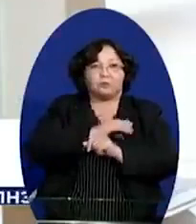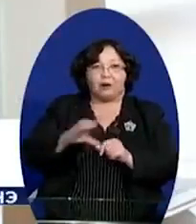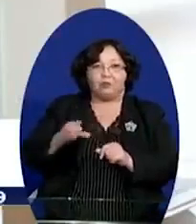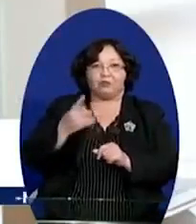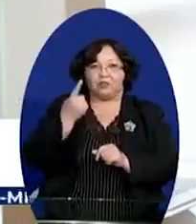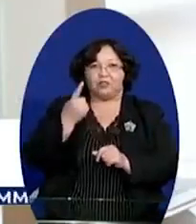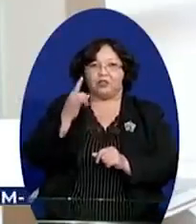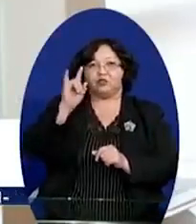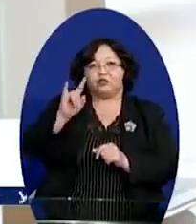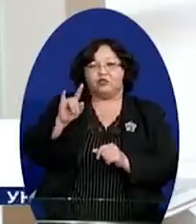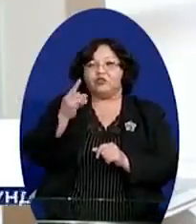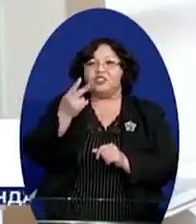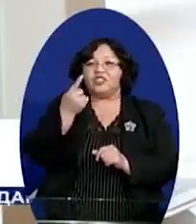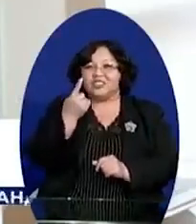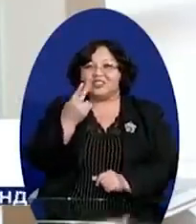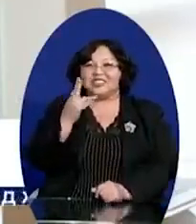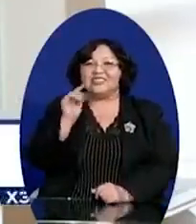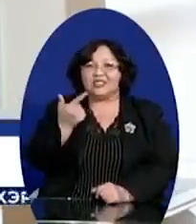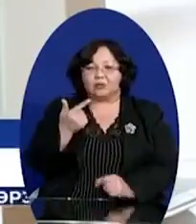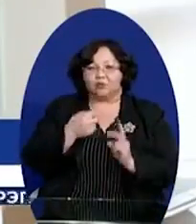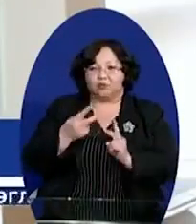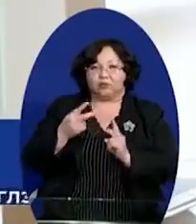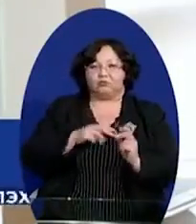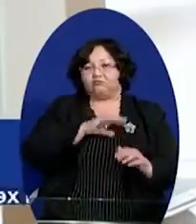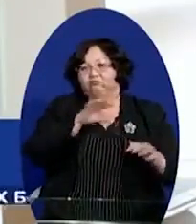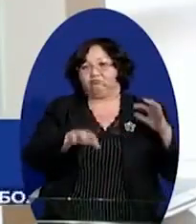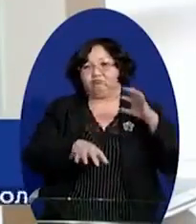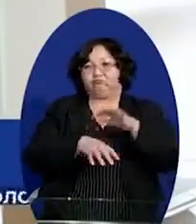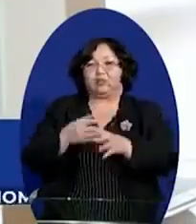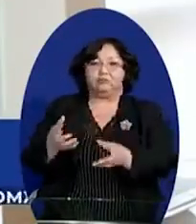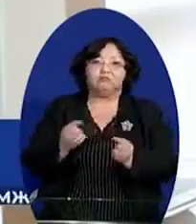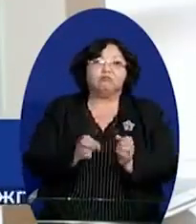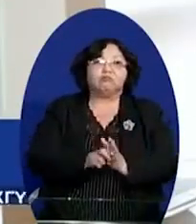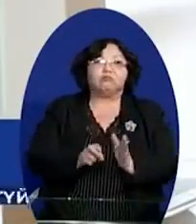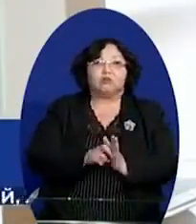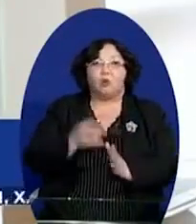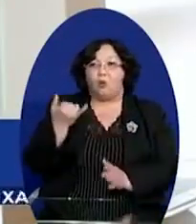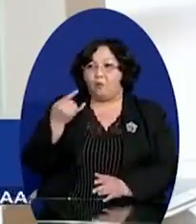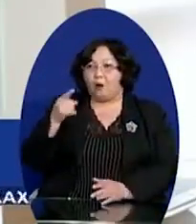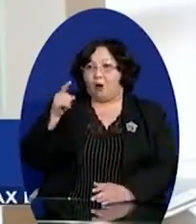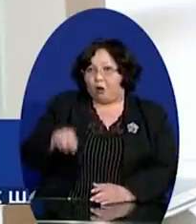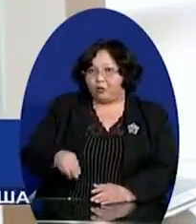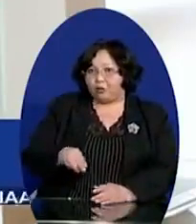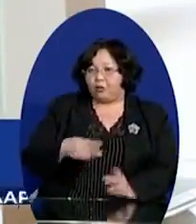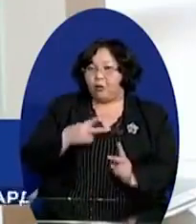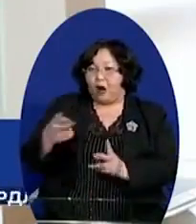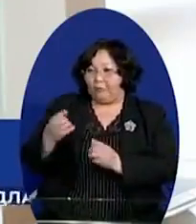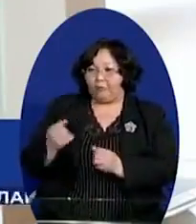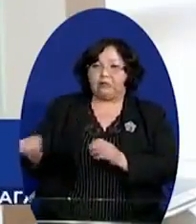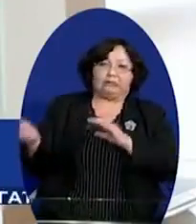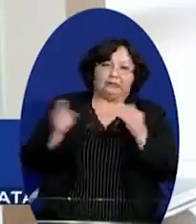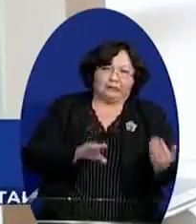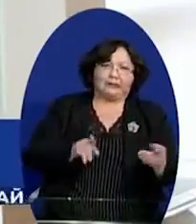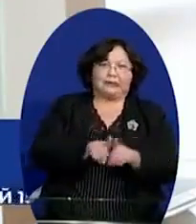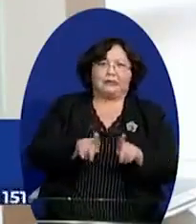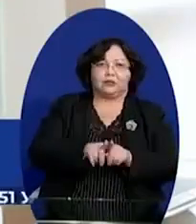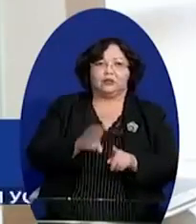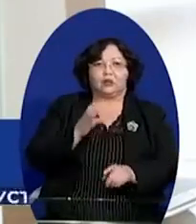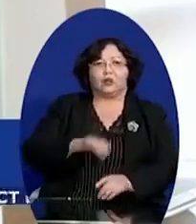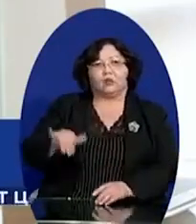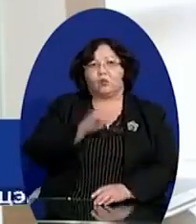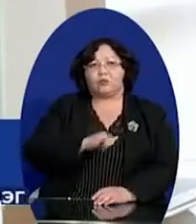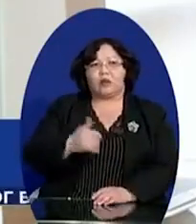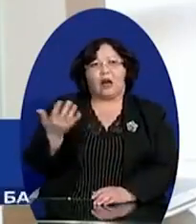нэг. Улаанбаатар хотод авч болдог Монгол улсад авч болдог үйлчлэгээгээ өнөөдөр иргэн ирээд бүгд нар Солонгос улсын альч